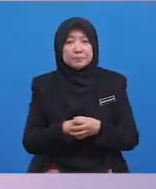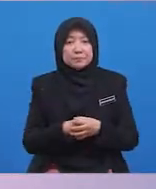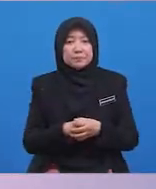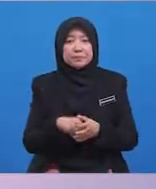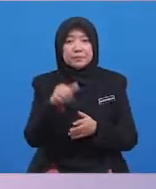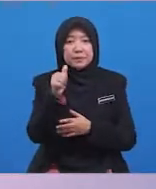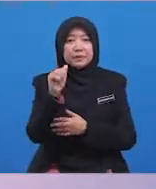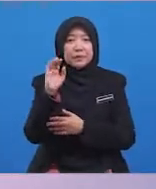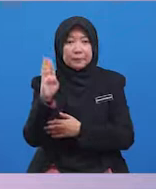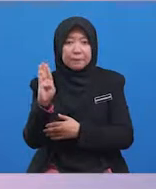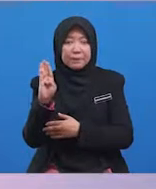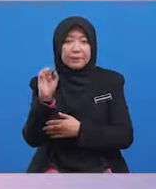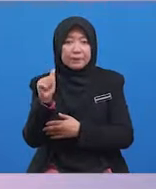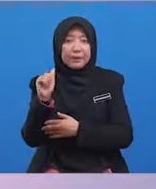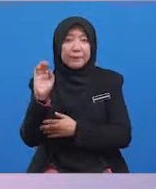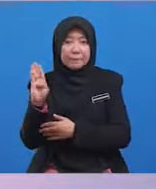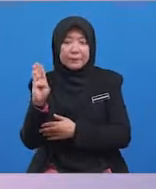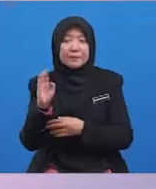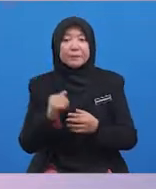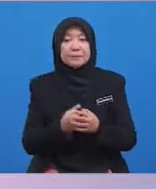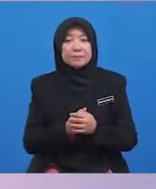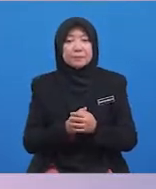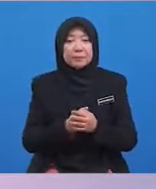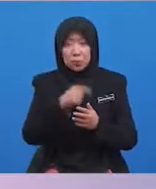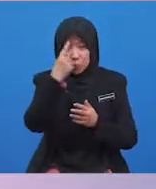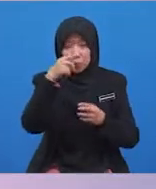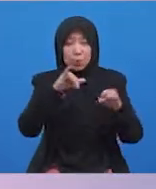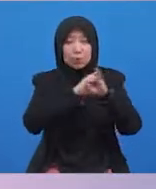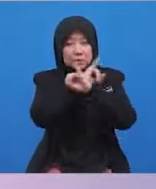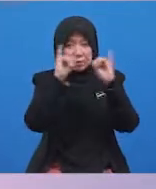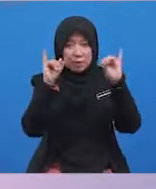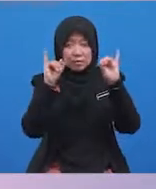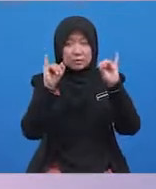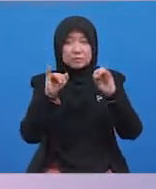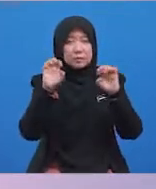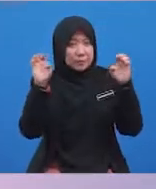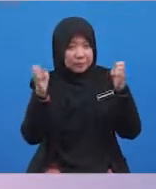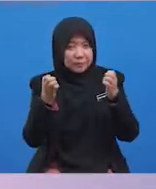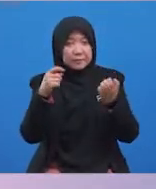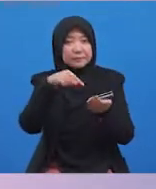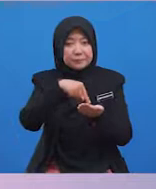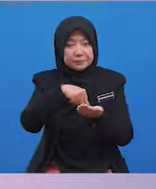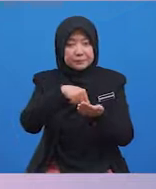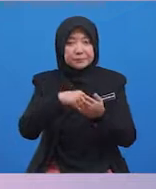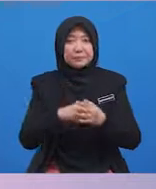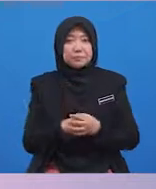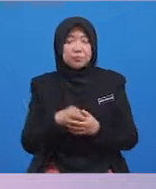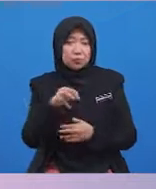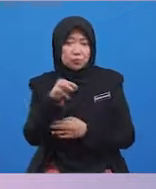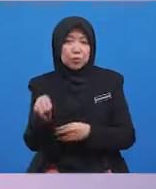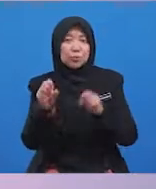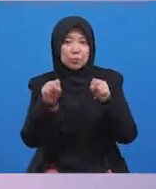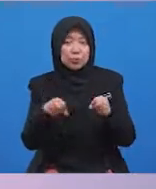AB, AB. Untuk lebih jelas tentang elemen rima akhir ini, murid-murid boleh